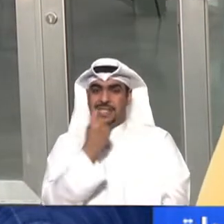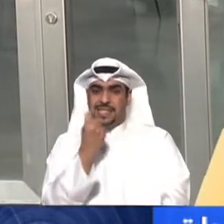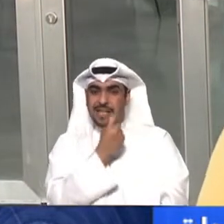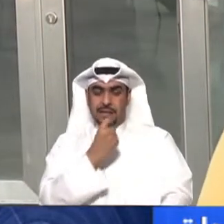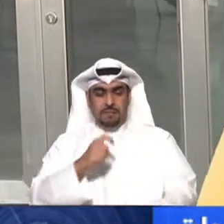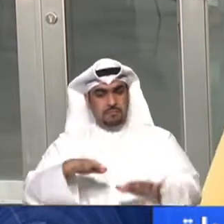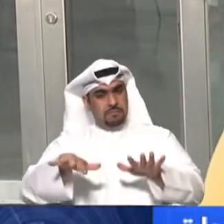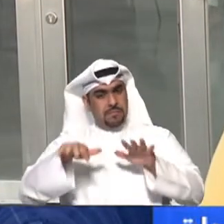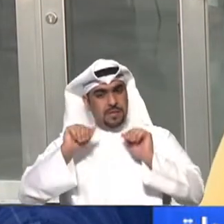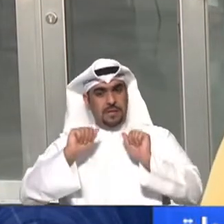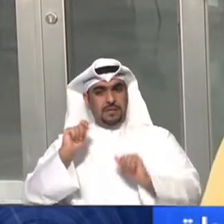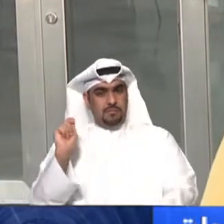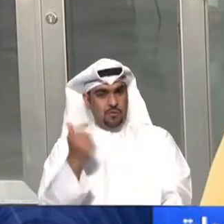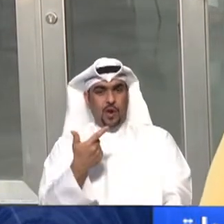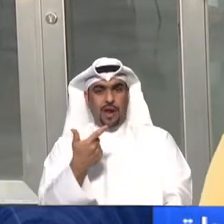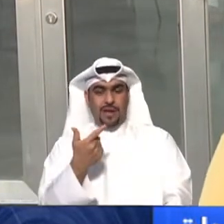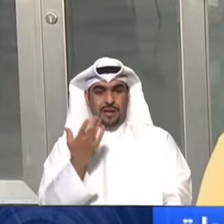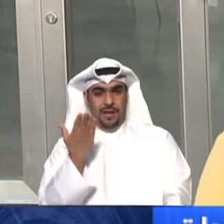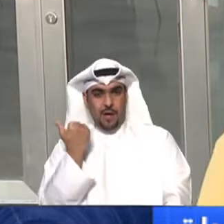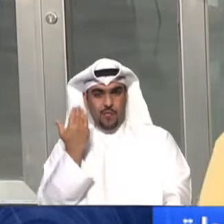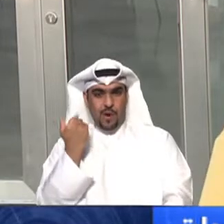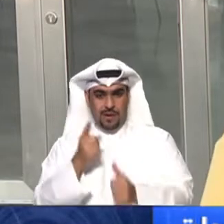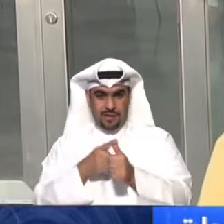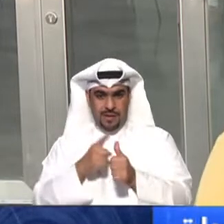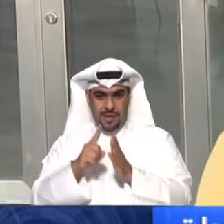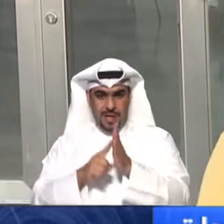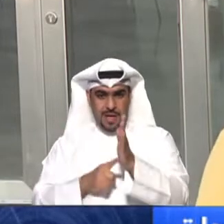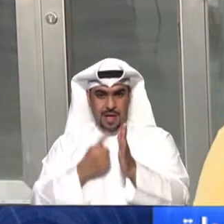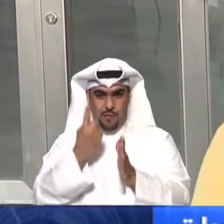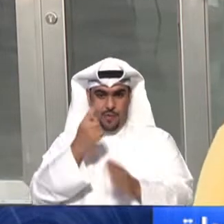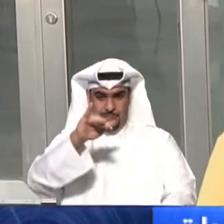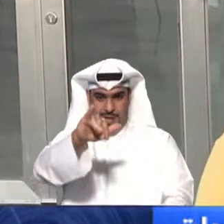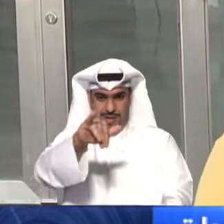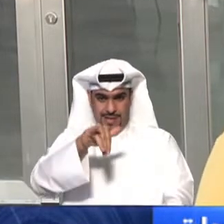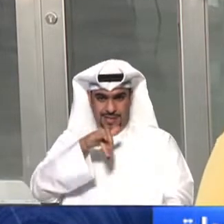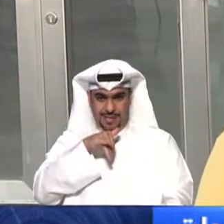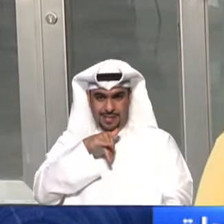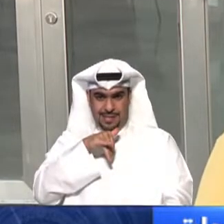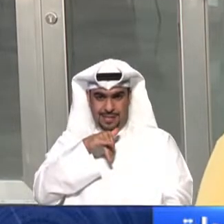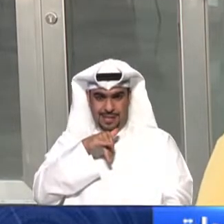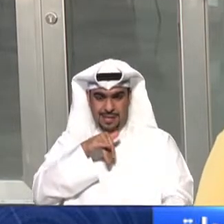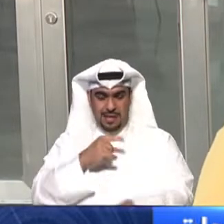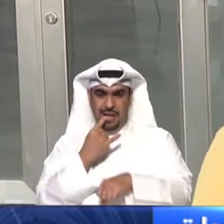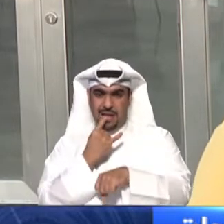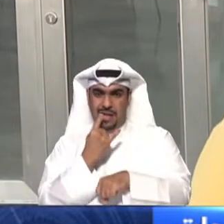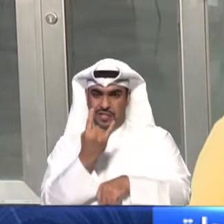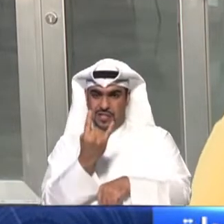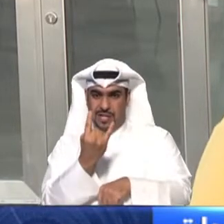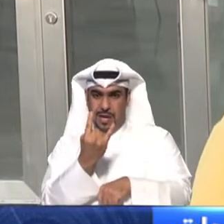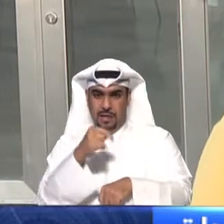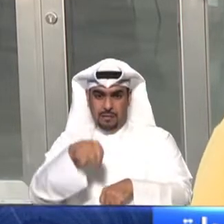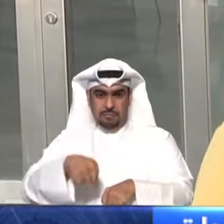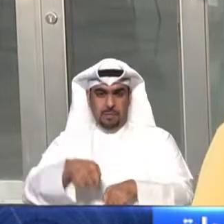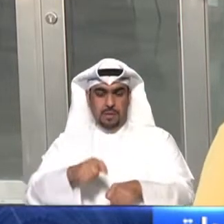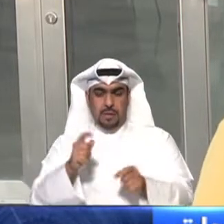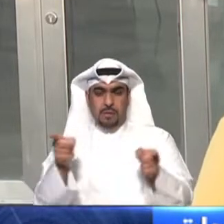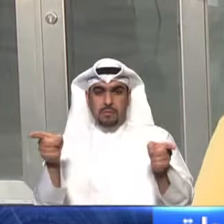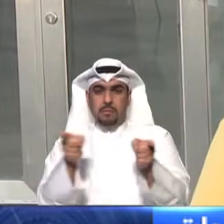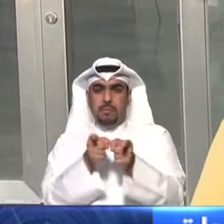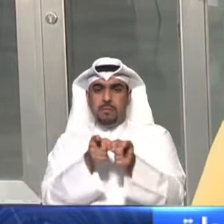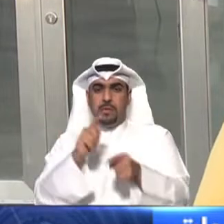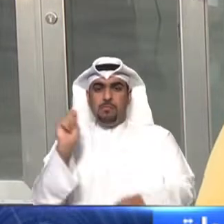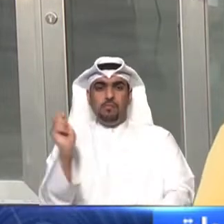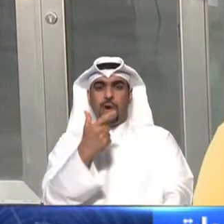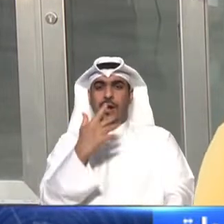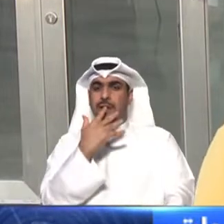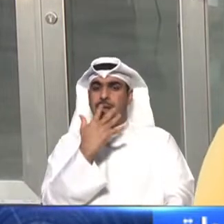الأمور أسرع من المرة اللي طافت، يعني من مجرد دخولك البوابة وخروجك استغرق الأمر كله 5 دقائق تقريبا،